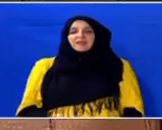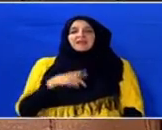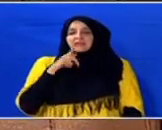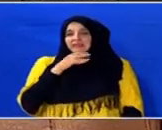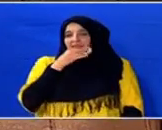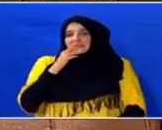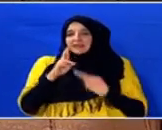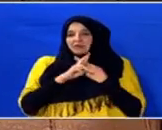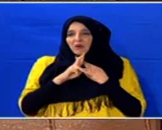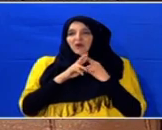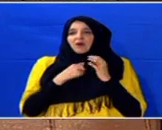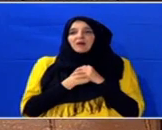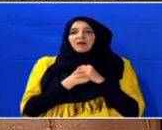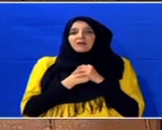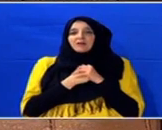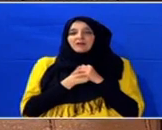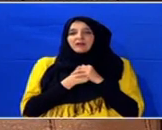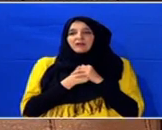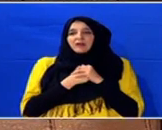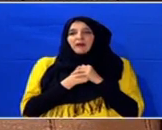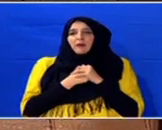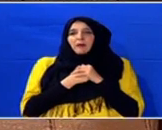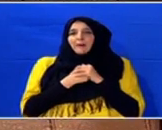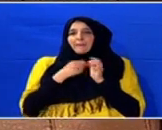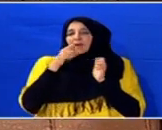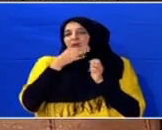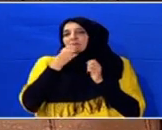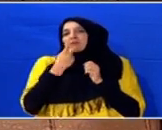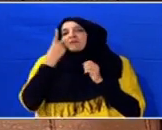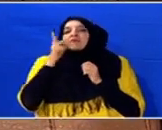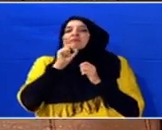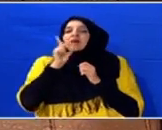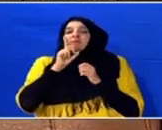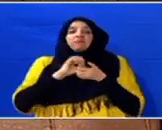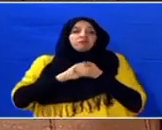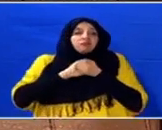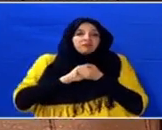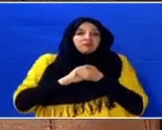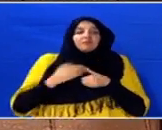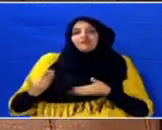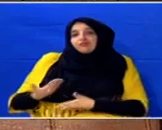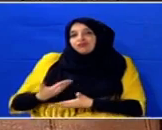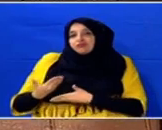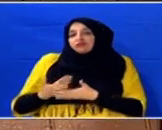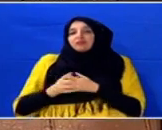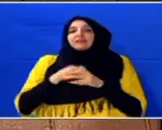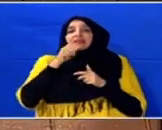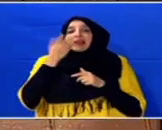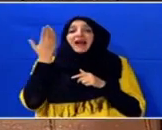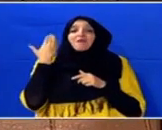أمال هذه أنت قلتي واحدة زميلتك ولا صديقتك التي كانت